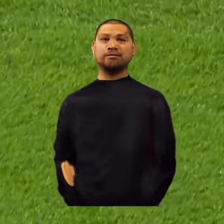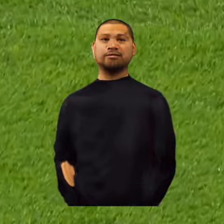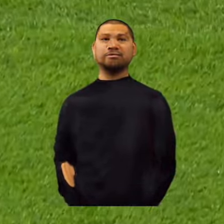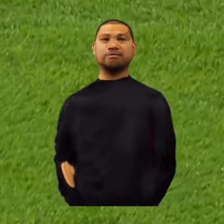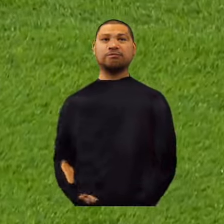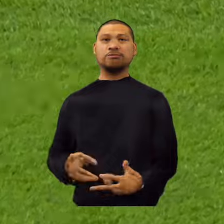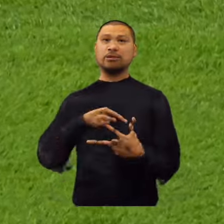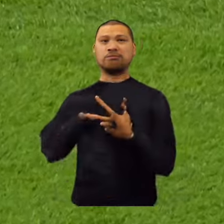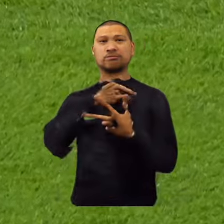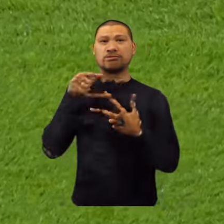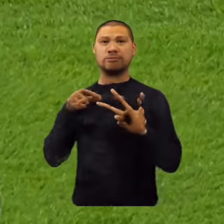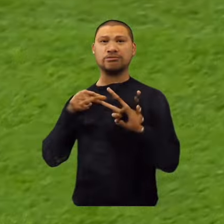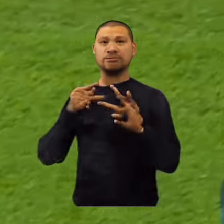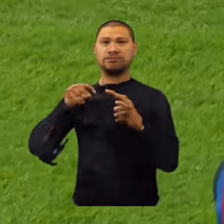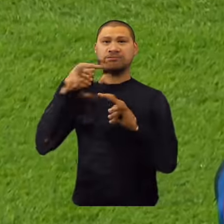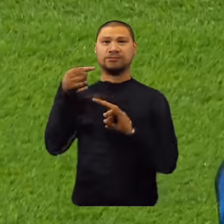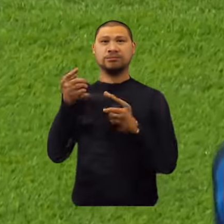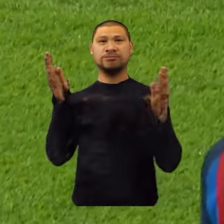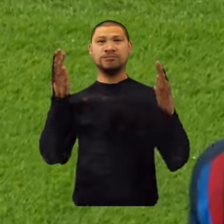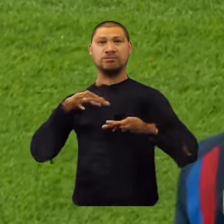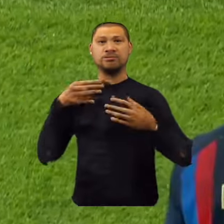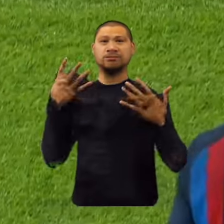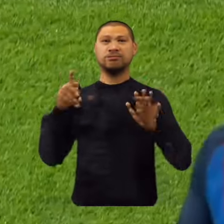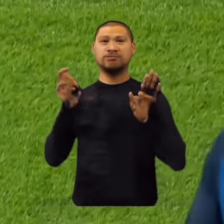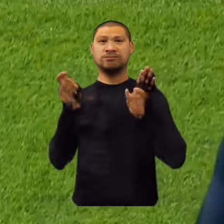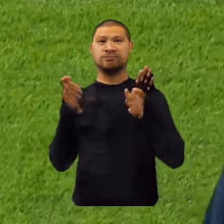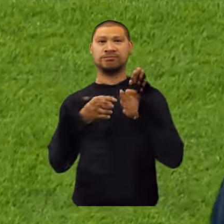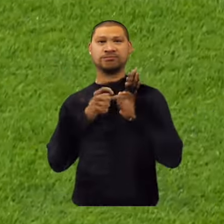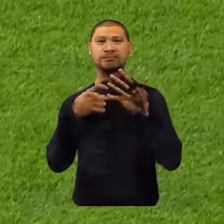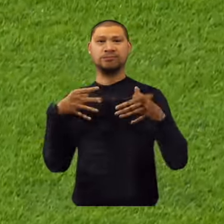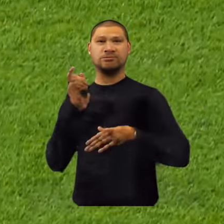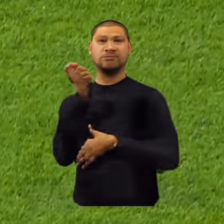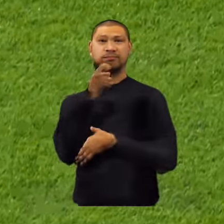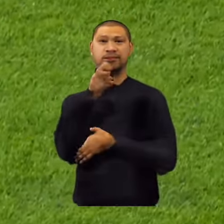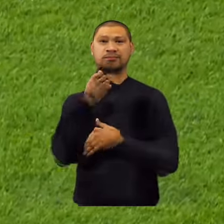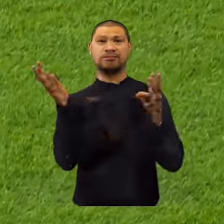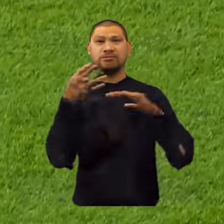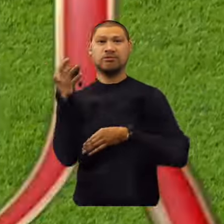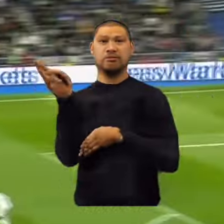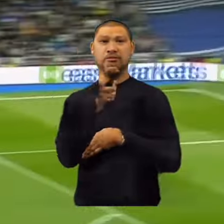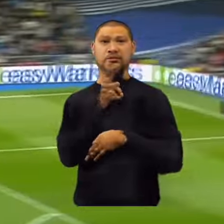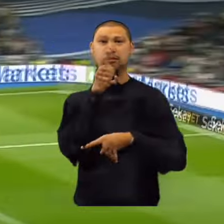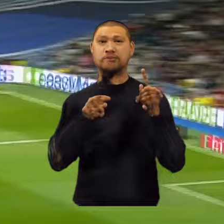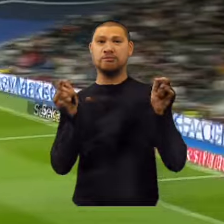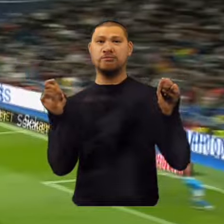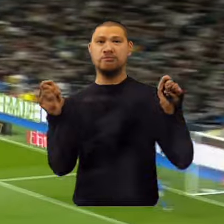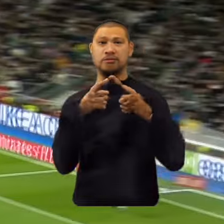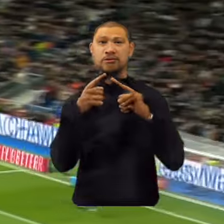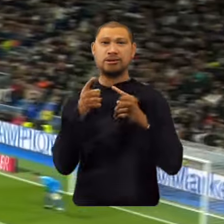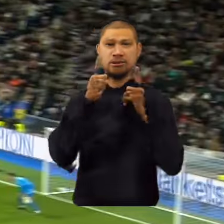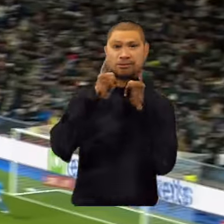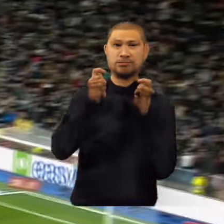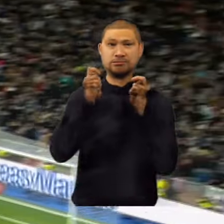Trois classicos en un mois. Il y aura le match de championnat le 19 mars prochain. Le match retour de cette demi-finale de Coupe d'Espagne. Oh,